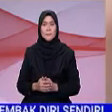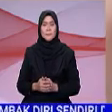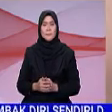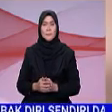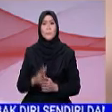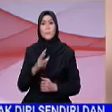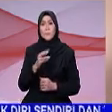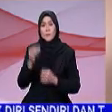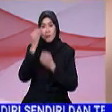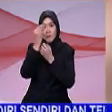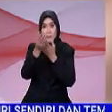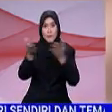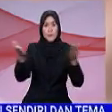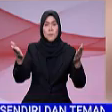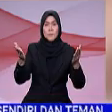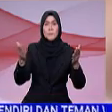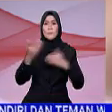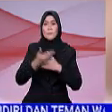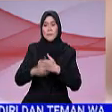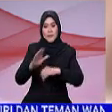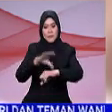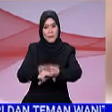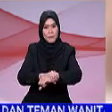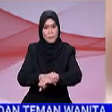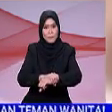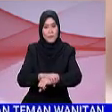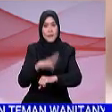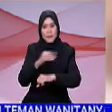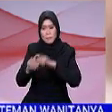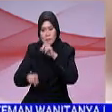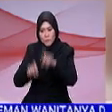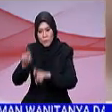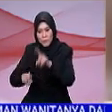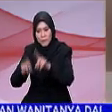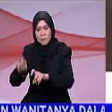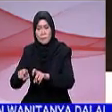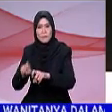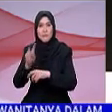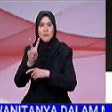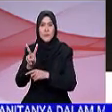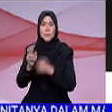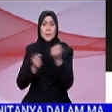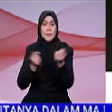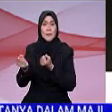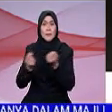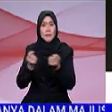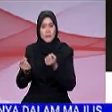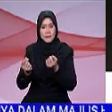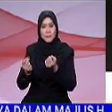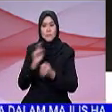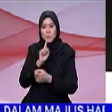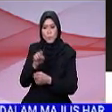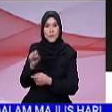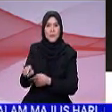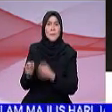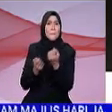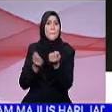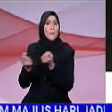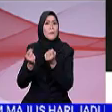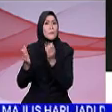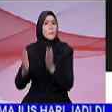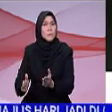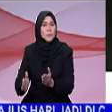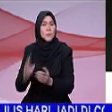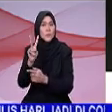Kenyataan tersebut turut memaklumkan selepas ditahan dan disoal siasat, dua buah kenderaan tersebut dipercayai dipandu